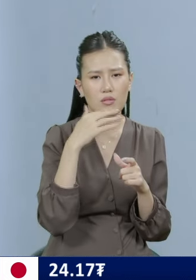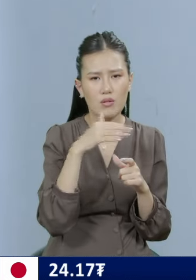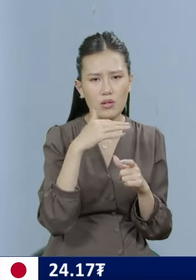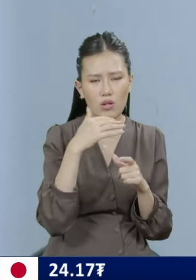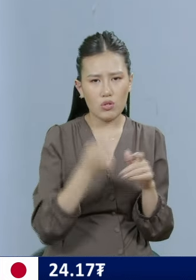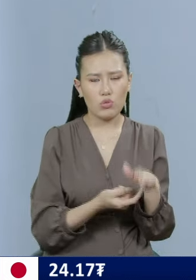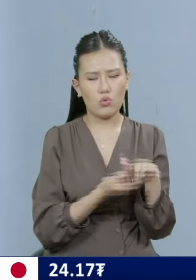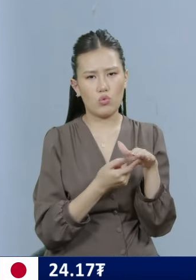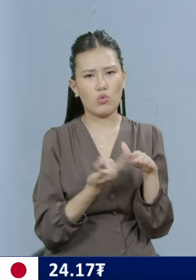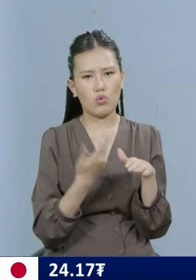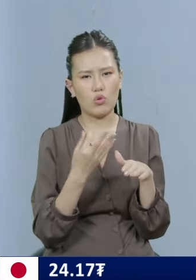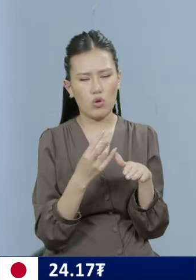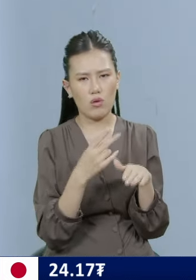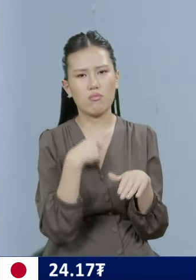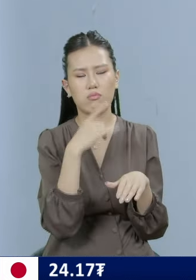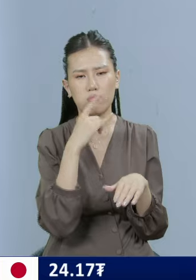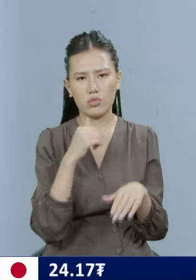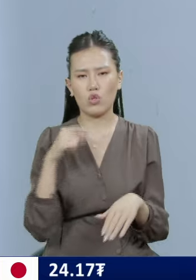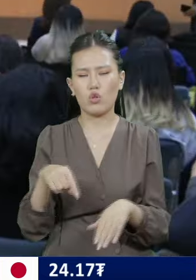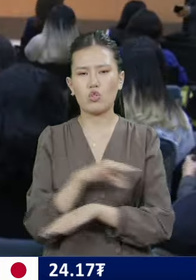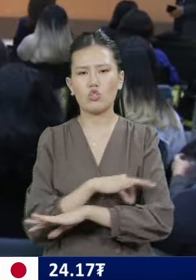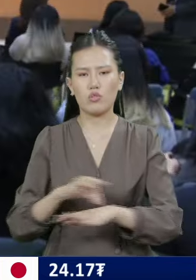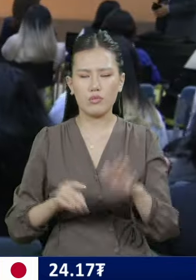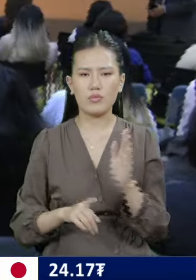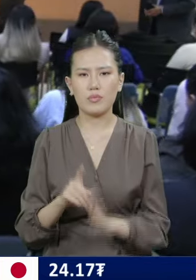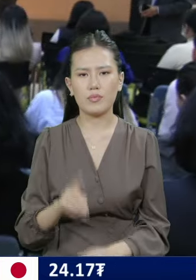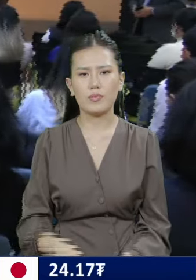томоохон нэмжлэг болох юм байна гэсэн үгнээс энэ төслийг хэрэгжүүлж байгаа.